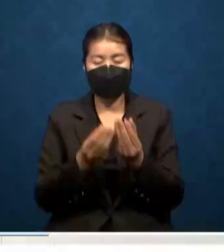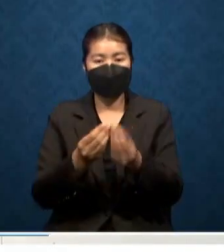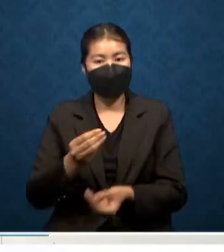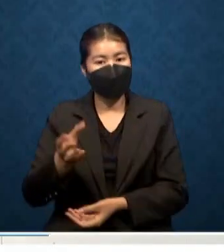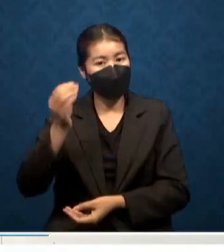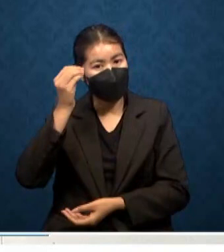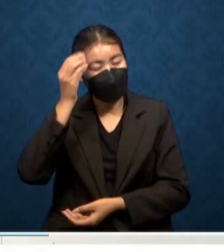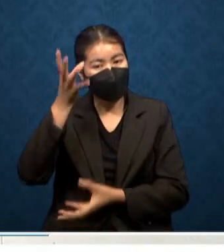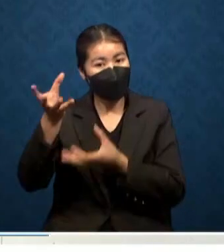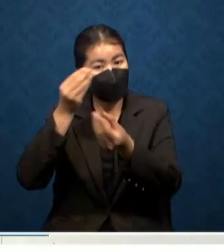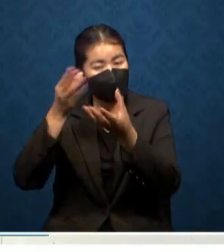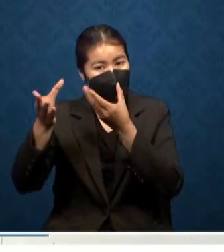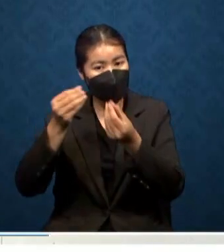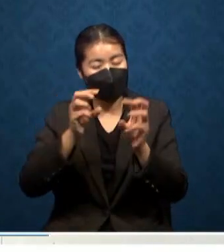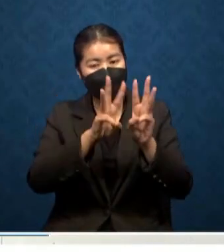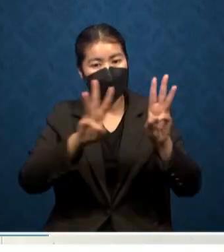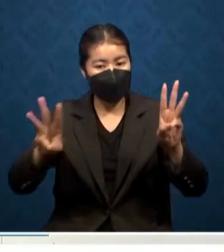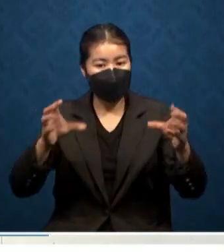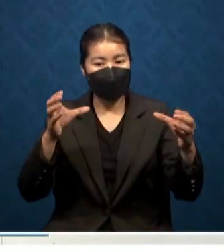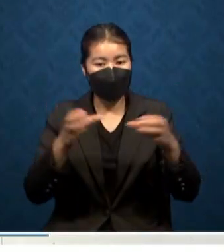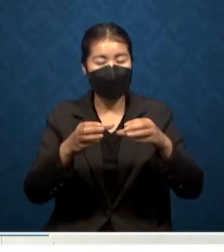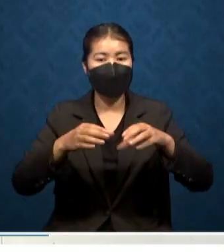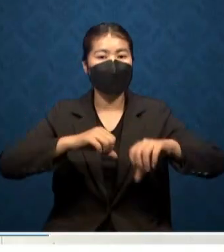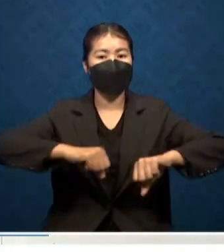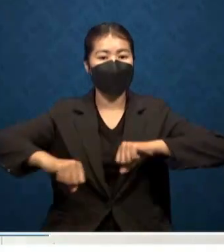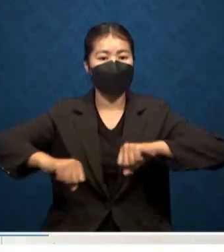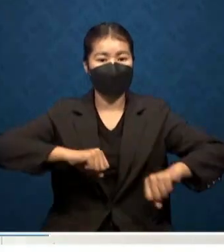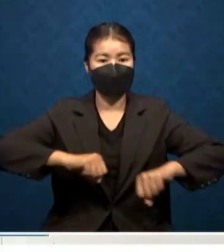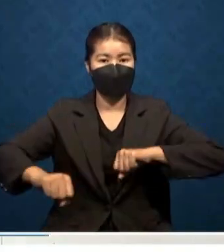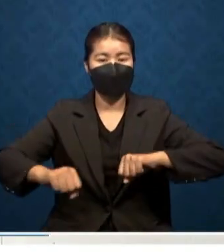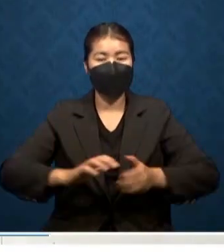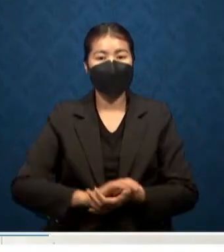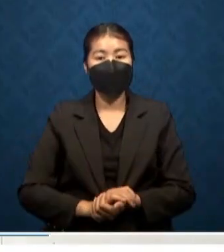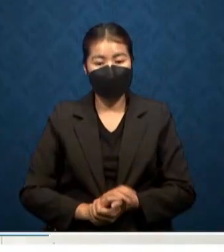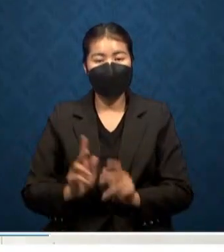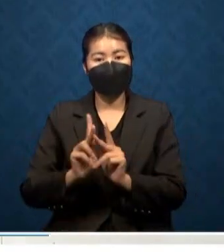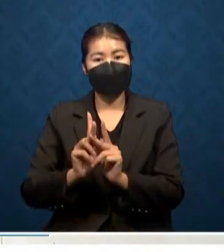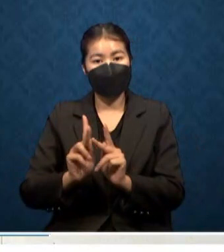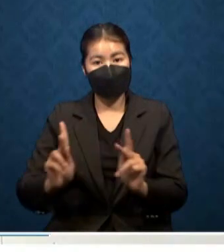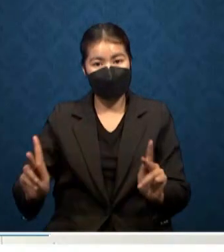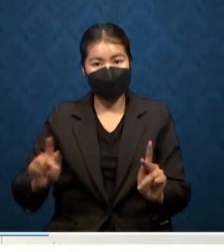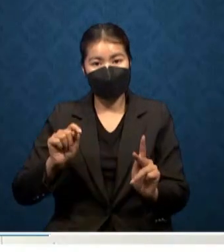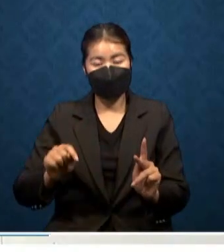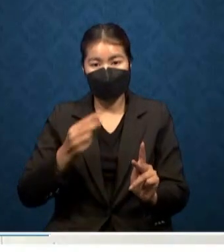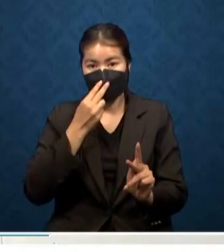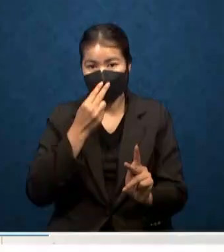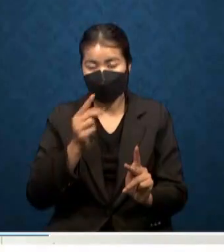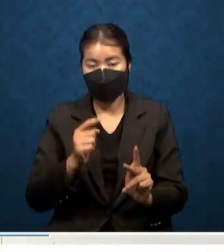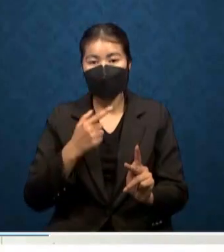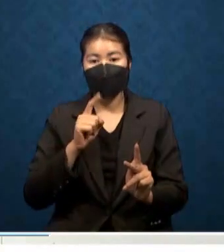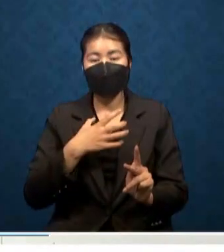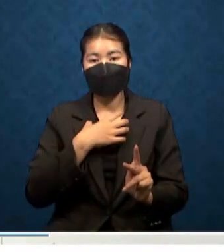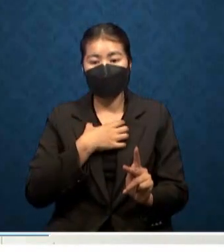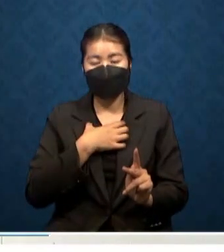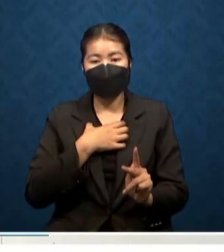สื่อสังคมออนไลน์ในกลุ่มเยาวชนนะครับกรรมการเองก็มองว่าวิธีการหนึ่งก็คือว่าเปิดพื้นที่ให้